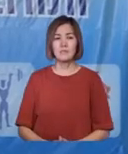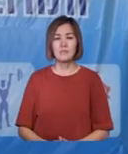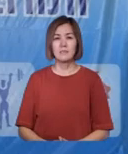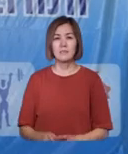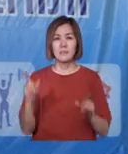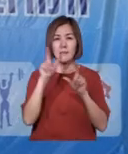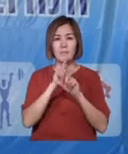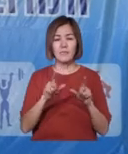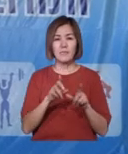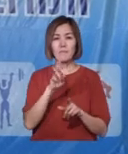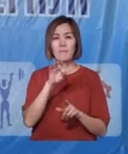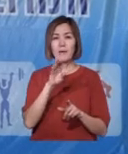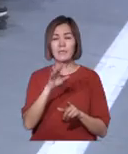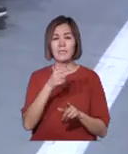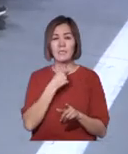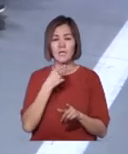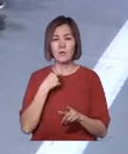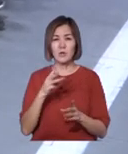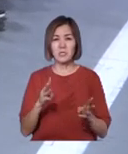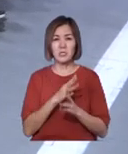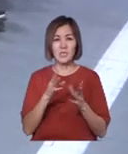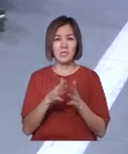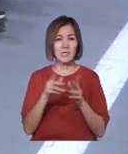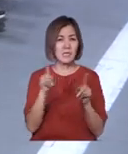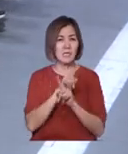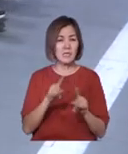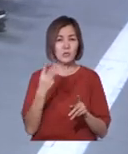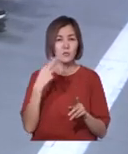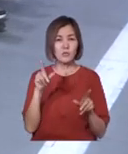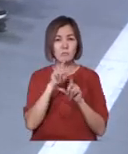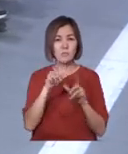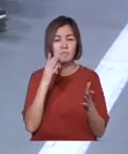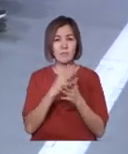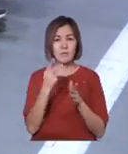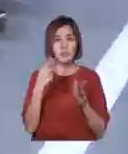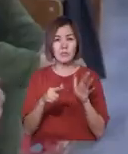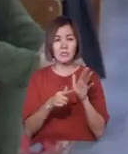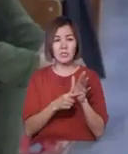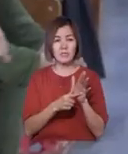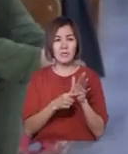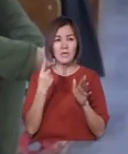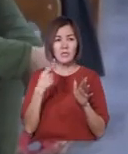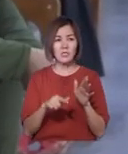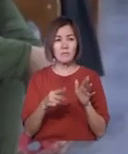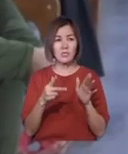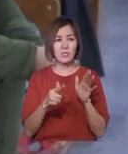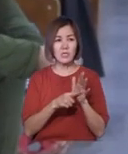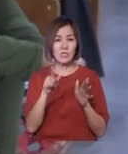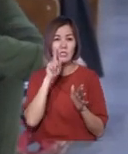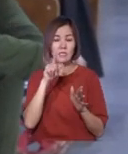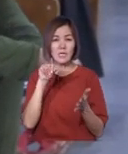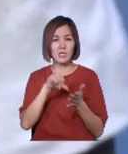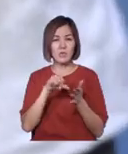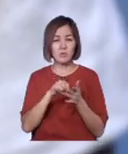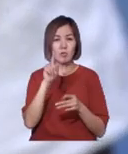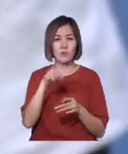Мектеп барысы жобасына талдықорғандықтар ынтасы ерекше. Қалада 30 мектеп бар. 27-сінен 27 жас балуан қатысуда. Соның бірі